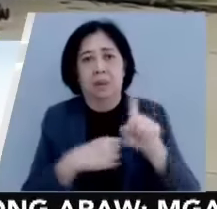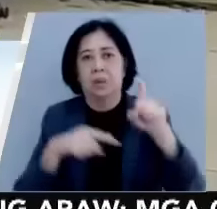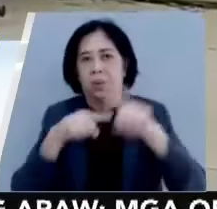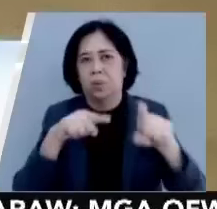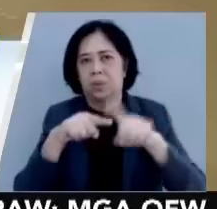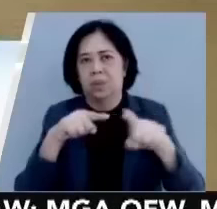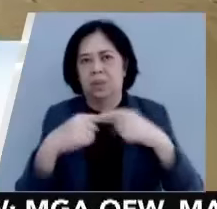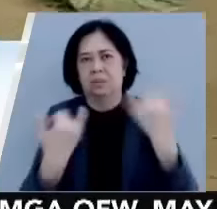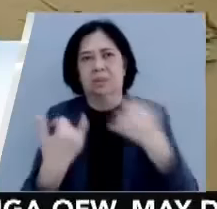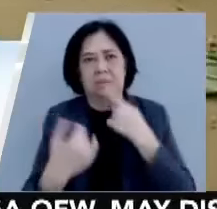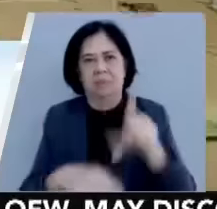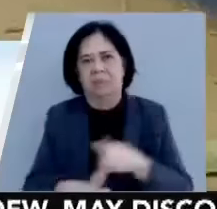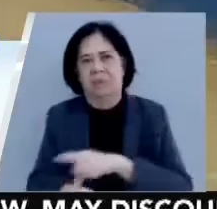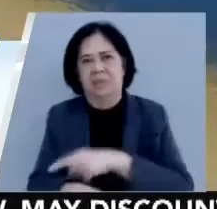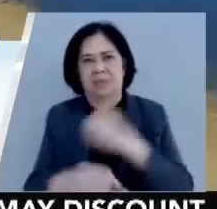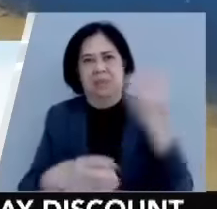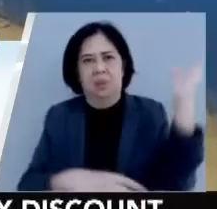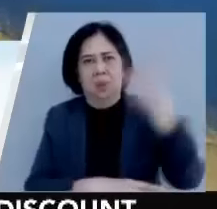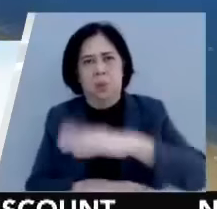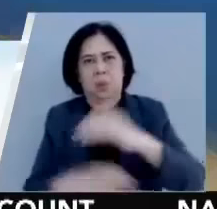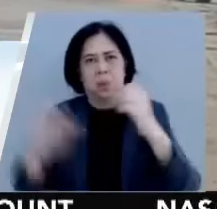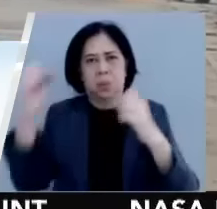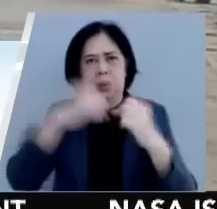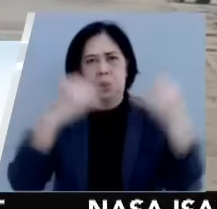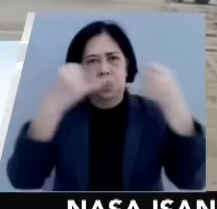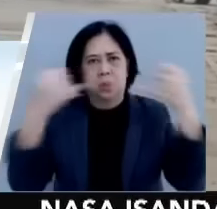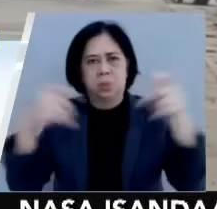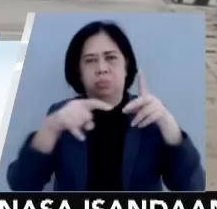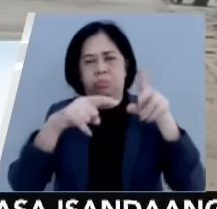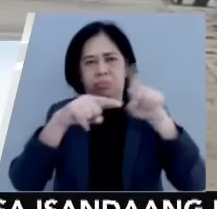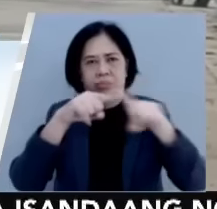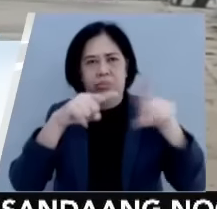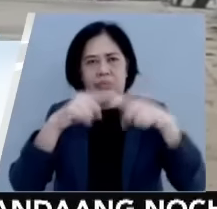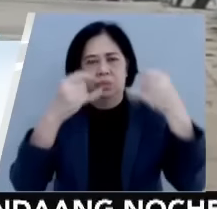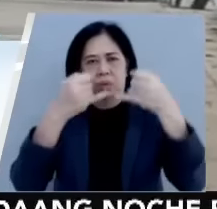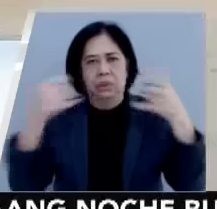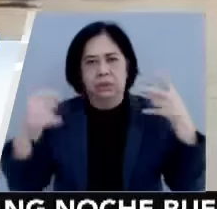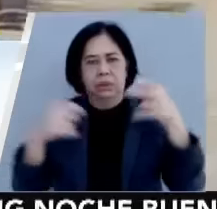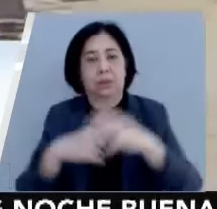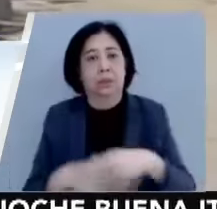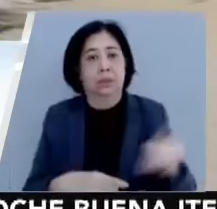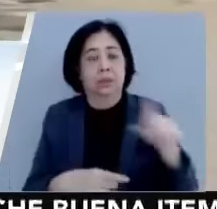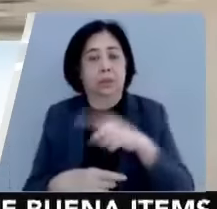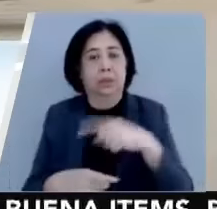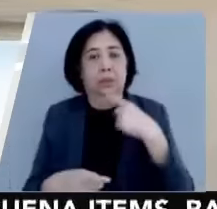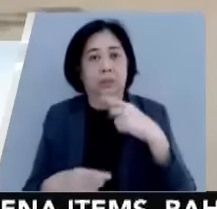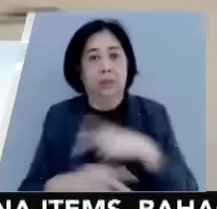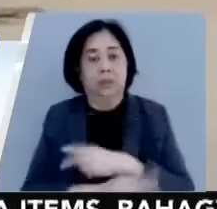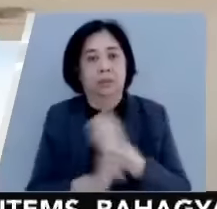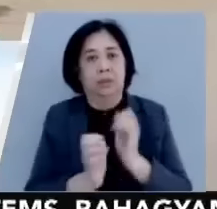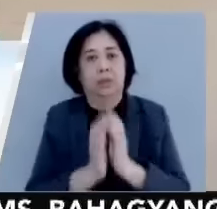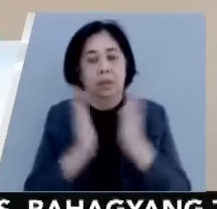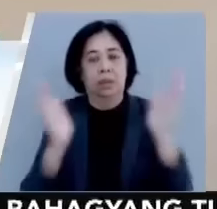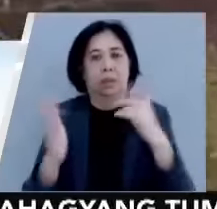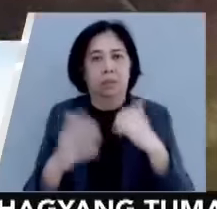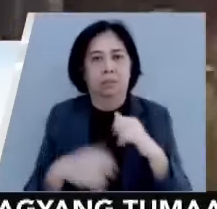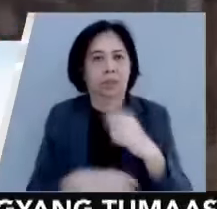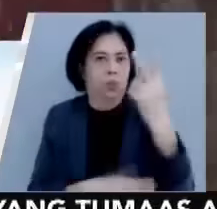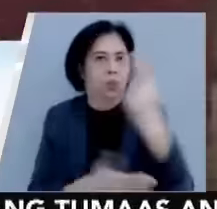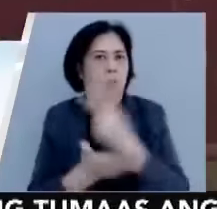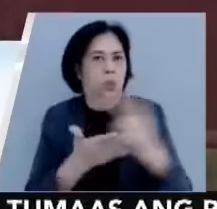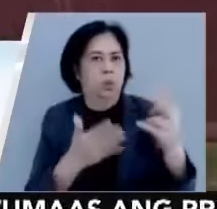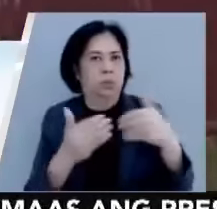sa dami na nagtumbahang poste at naputol na kawad. Sa Virac na kabisera ng probinsya, posibleng abutin ng 2 linggo bago